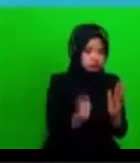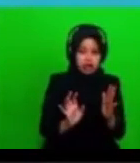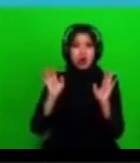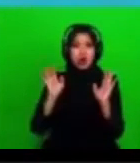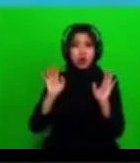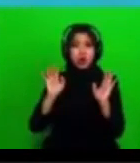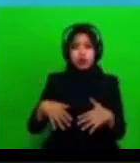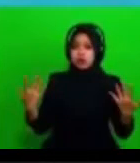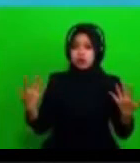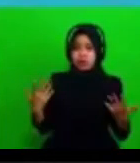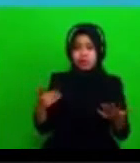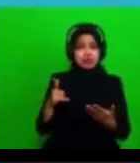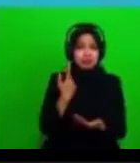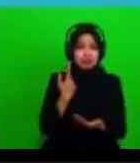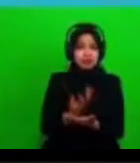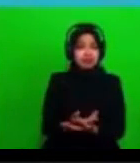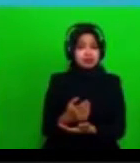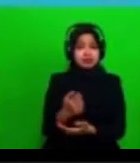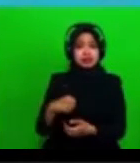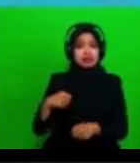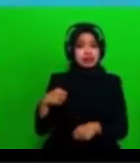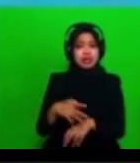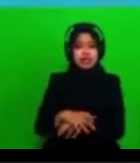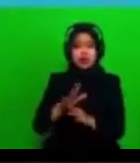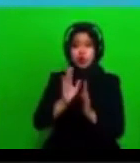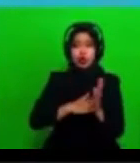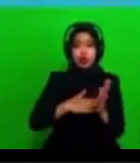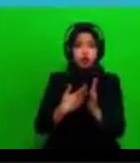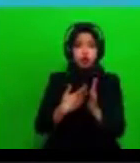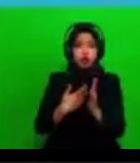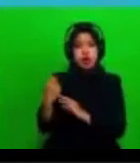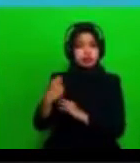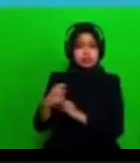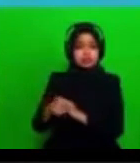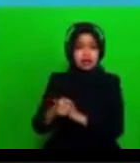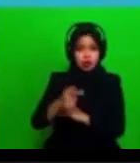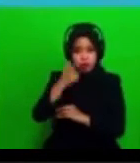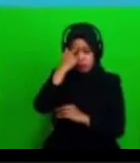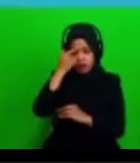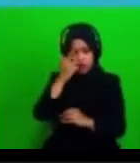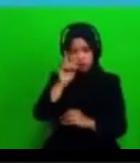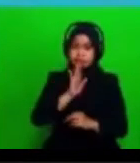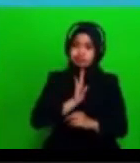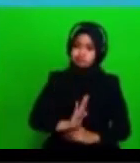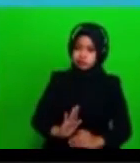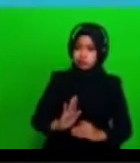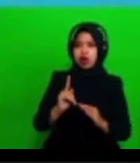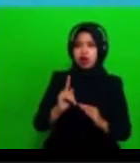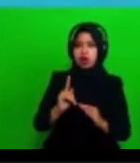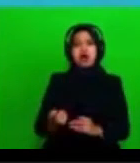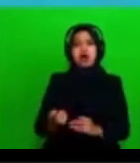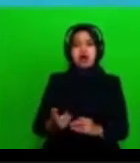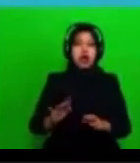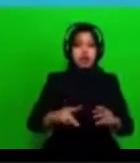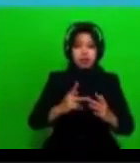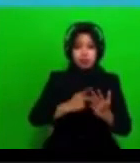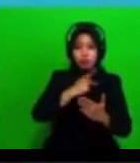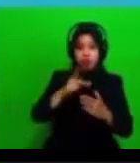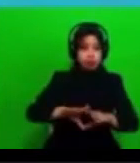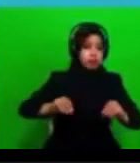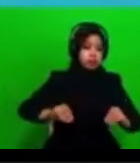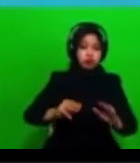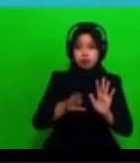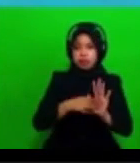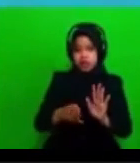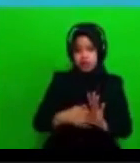dengan baik, ya that is the real kurikulum. Nah, ini harus diperbaiki juga. Pembelajaran yang multi interdisipliner, kemudian berbasis project